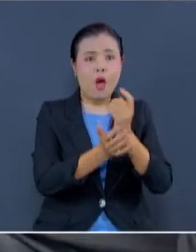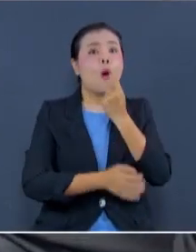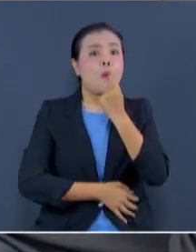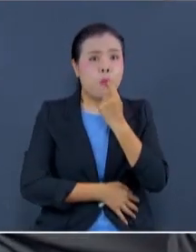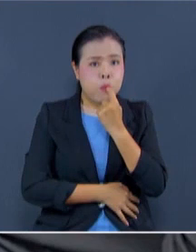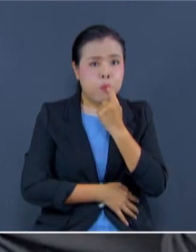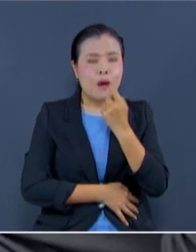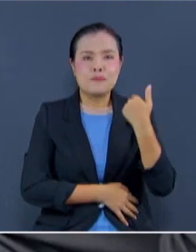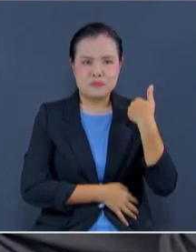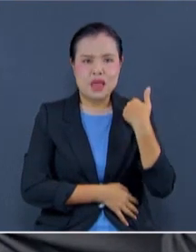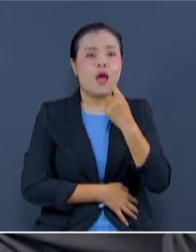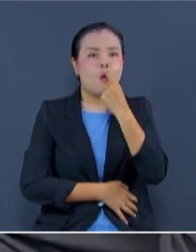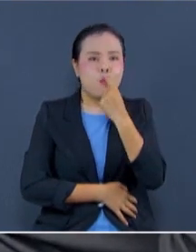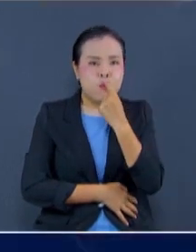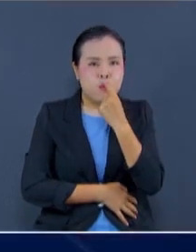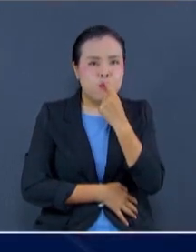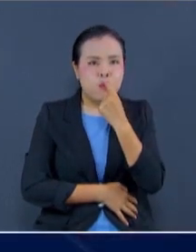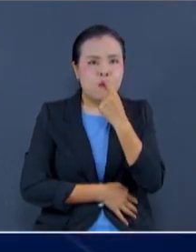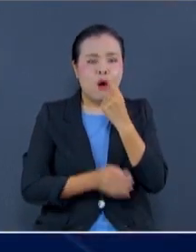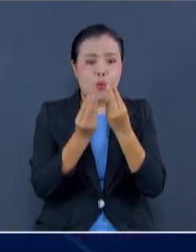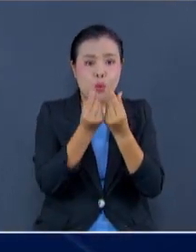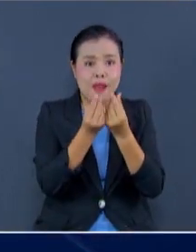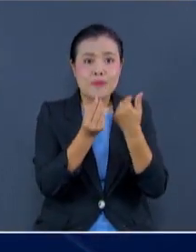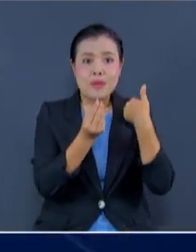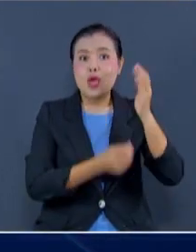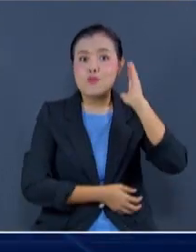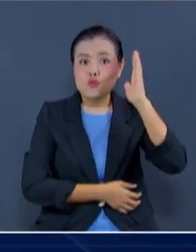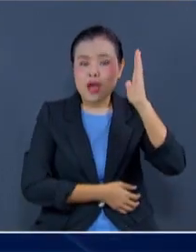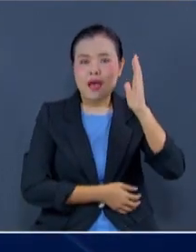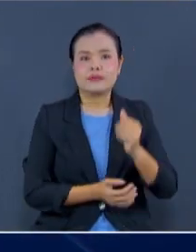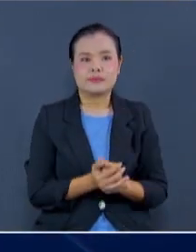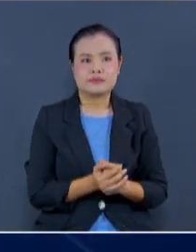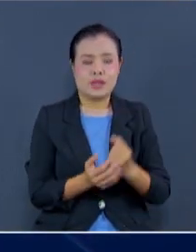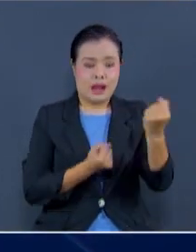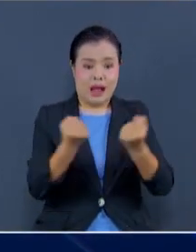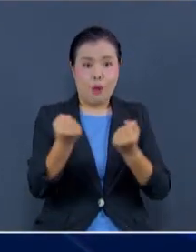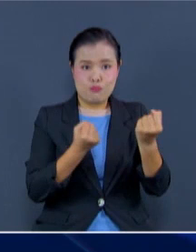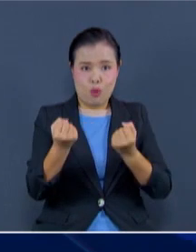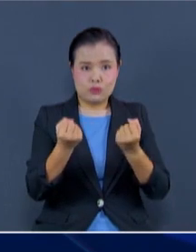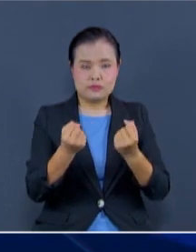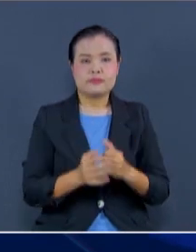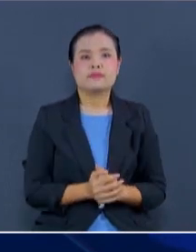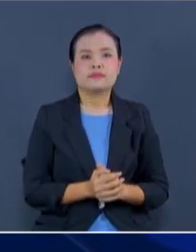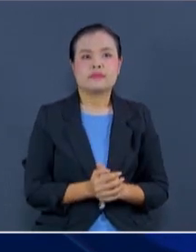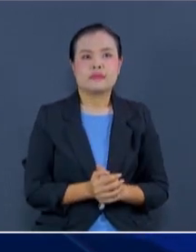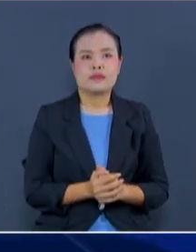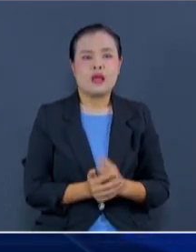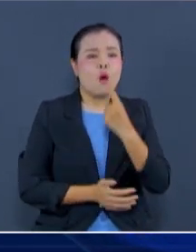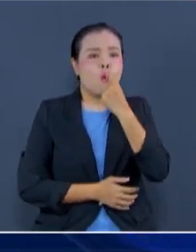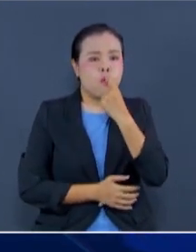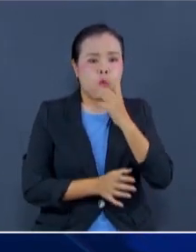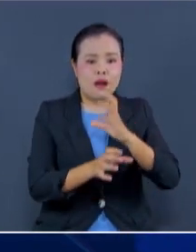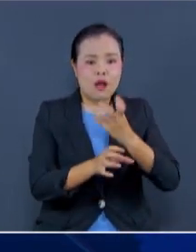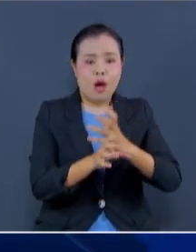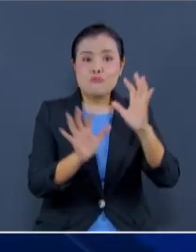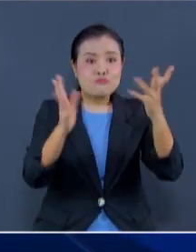านะสุดท้ายมีการตรวจวัดแอลกอฮอล์กันชายในคลิปซึ่งเป็นคนขับรถแต่ไม่พบปริมาณแอลกอฮอล์